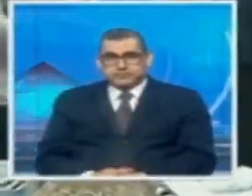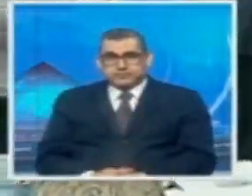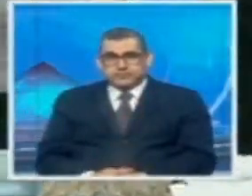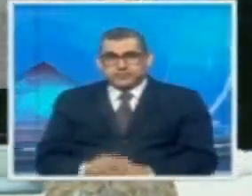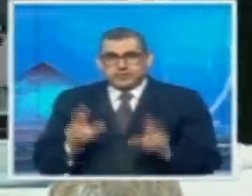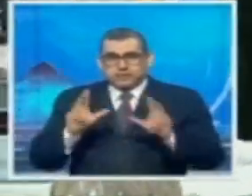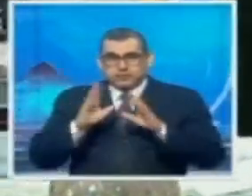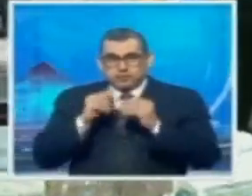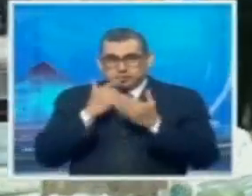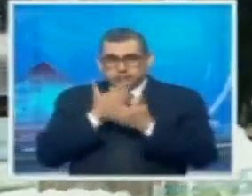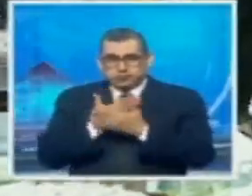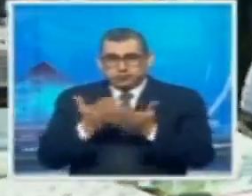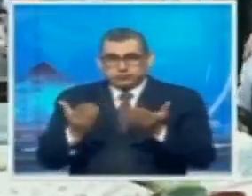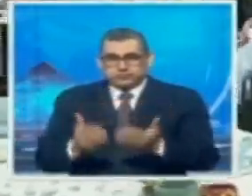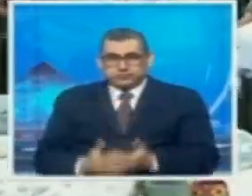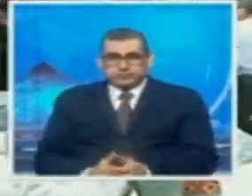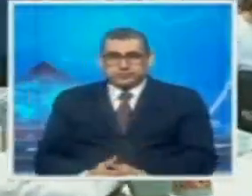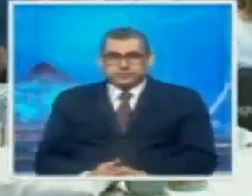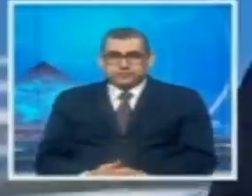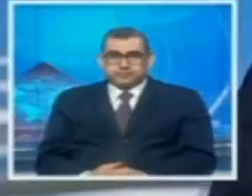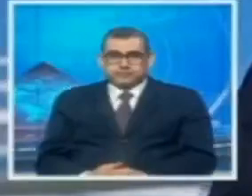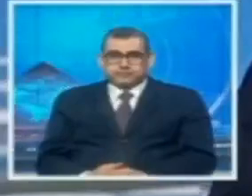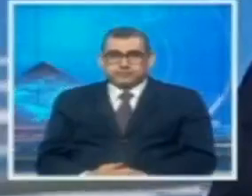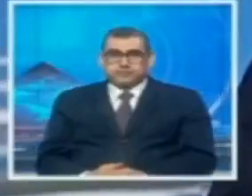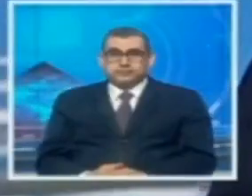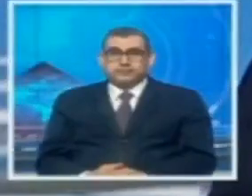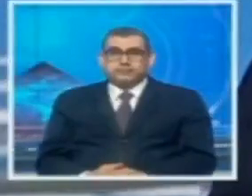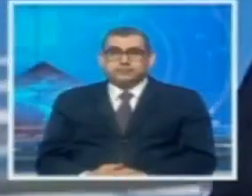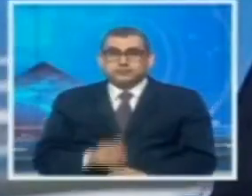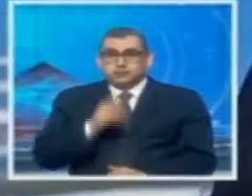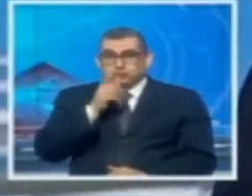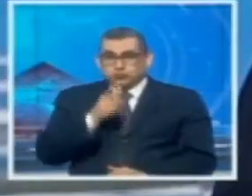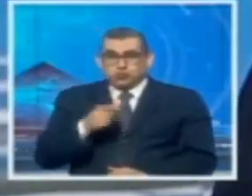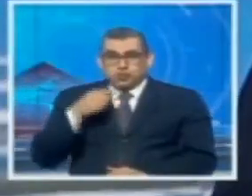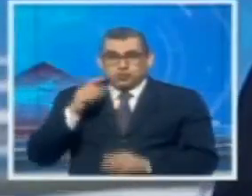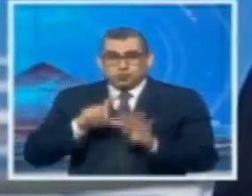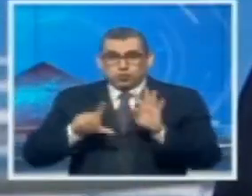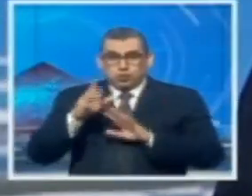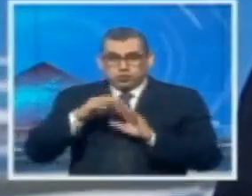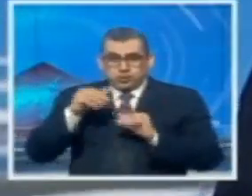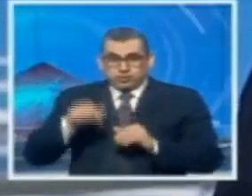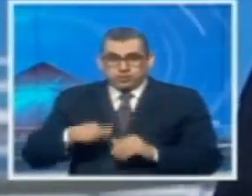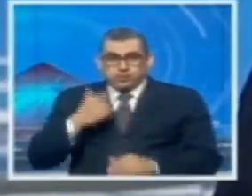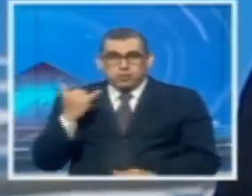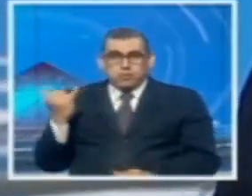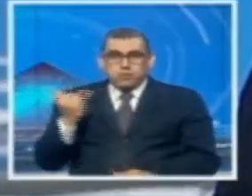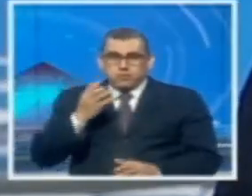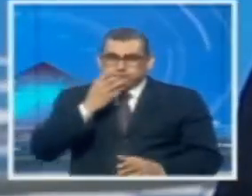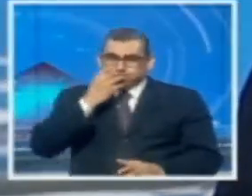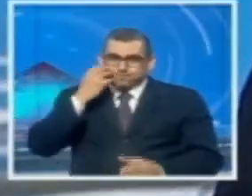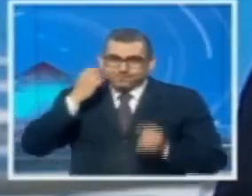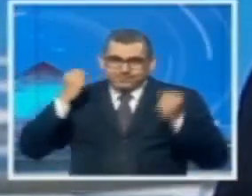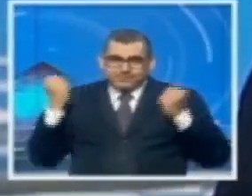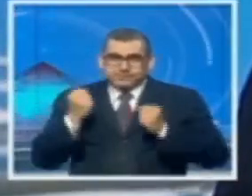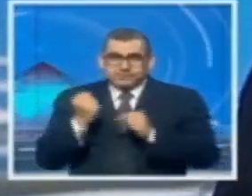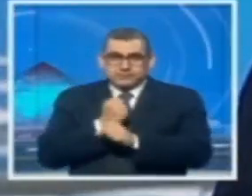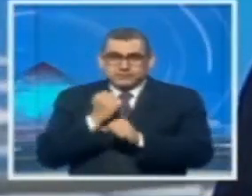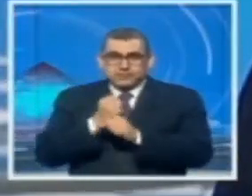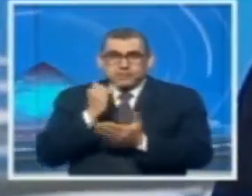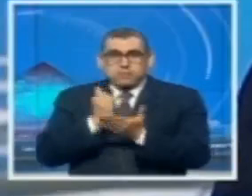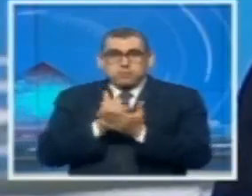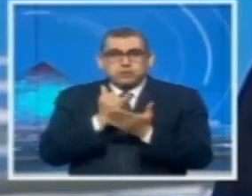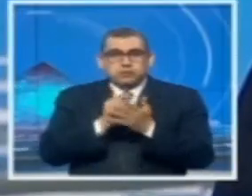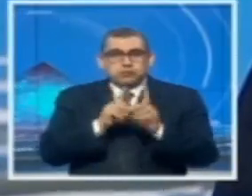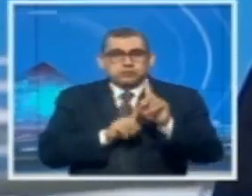مصطفى، التلفزيون المصري. أكد رئيس الوزراء دكتور مصطفى مدبولي أهمية تكثيف جهود الأجهزة